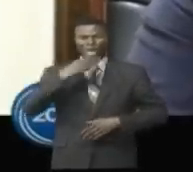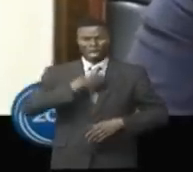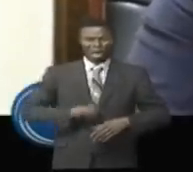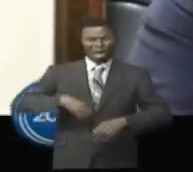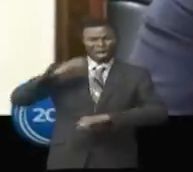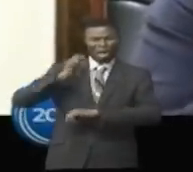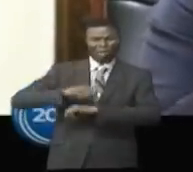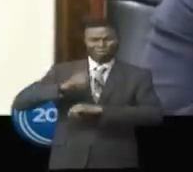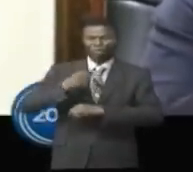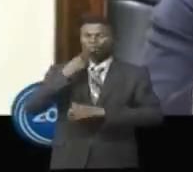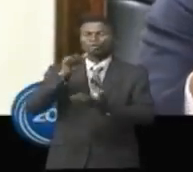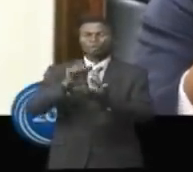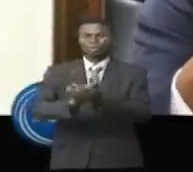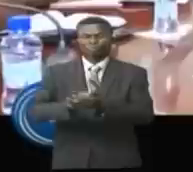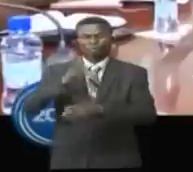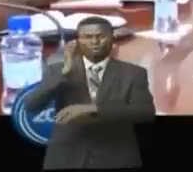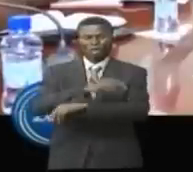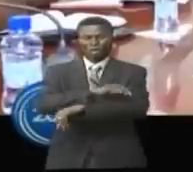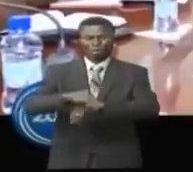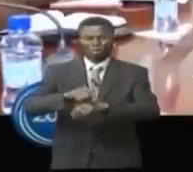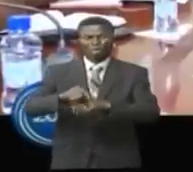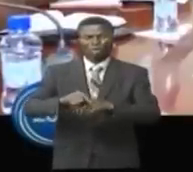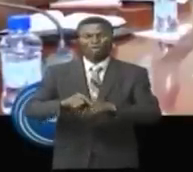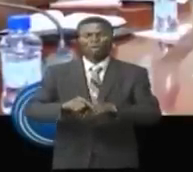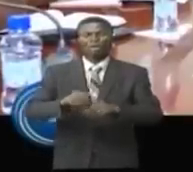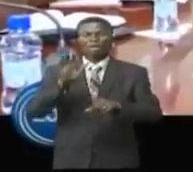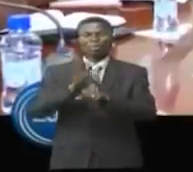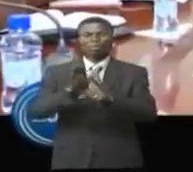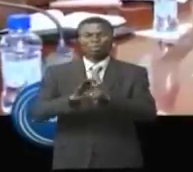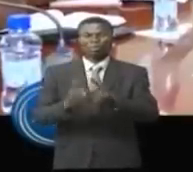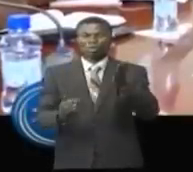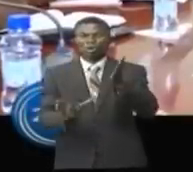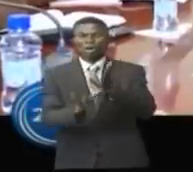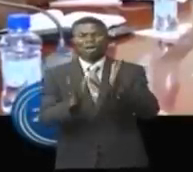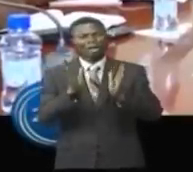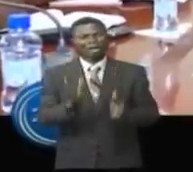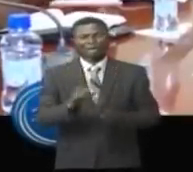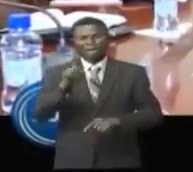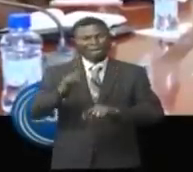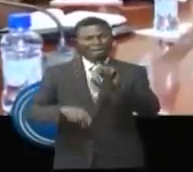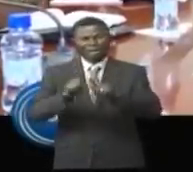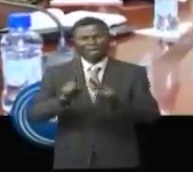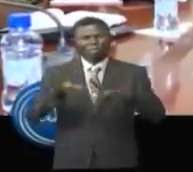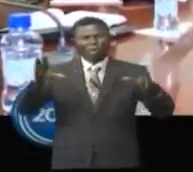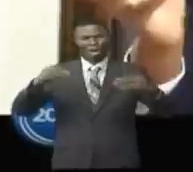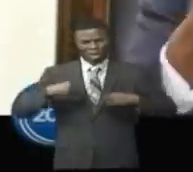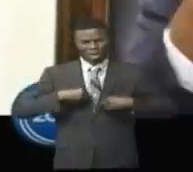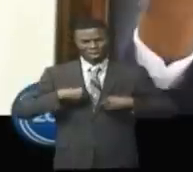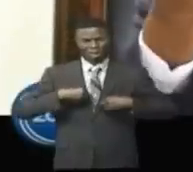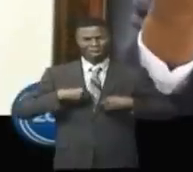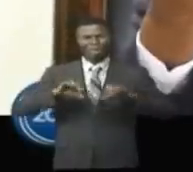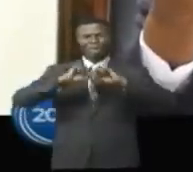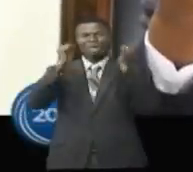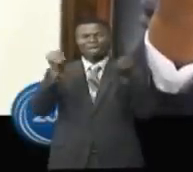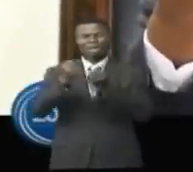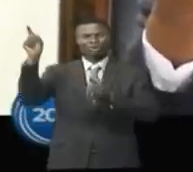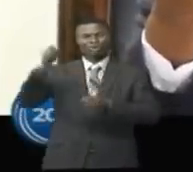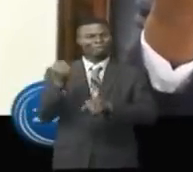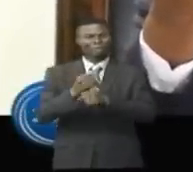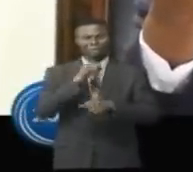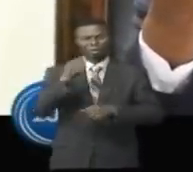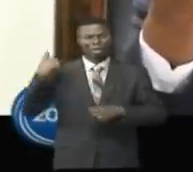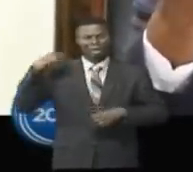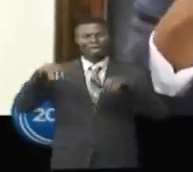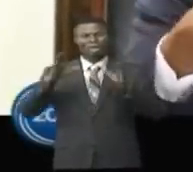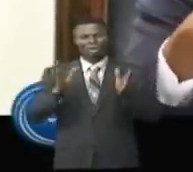d'Eco Mining. Le conseil d'administration constitué des intérimaires ne peut nullement engager l'entreprise, dit-il. L'État